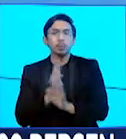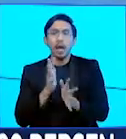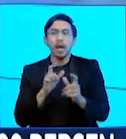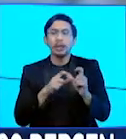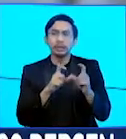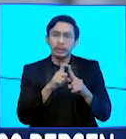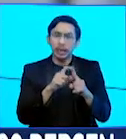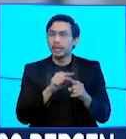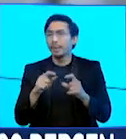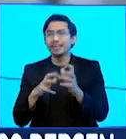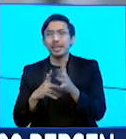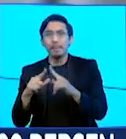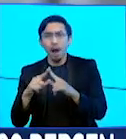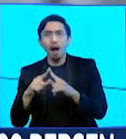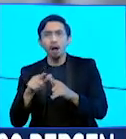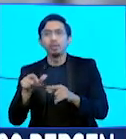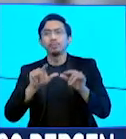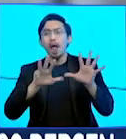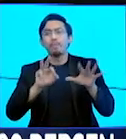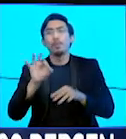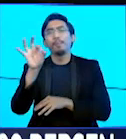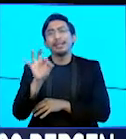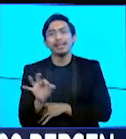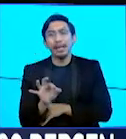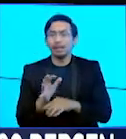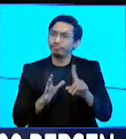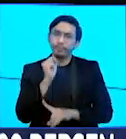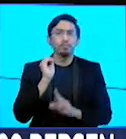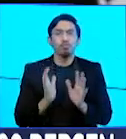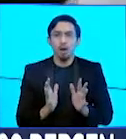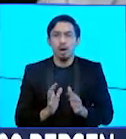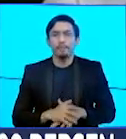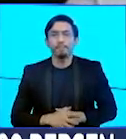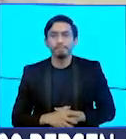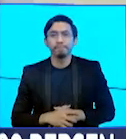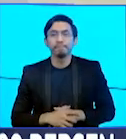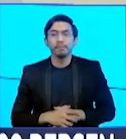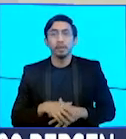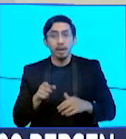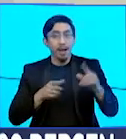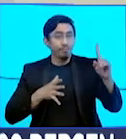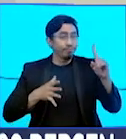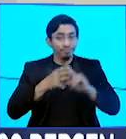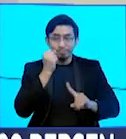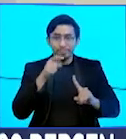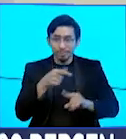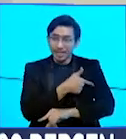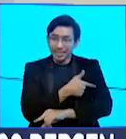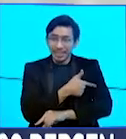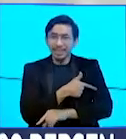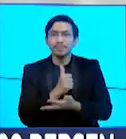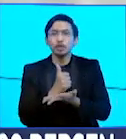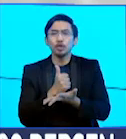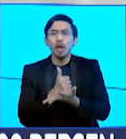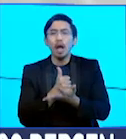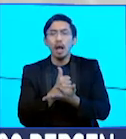di Kabupaten Sleman mencapai 90%. Capaian vaksinasi ini bahkan melebihi target yang ditentukan sebagai